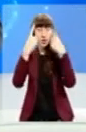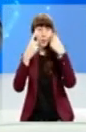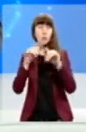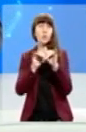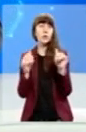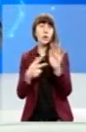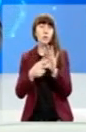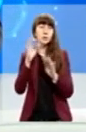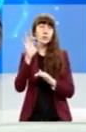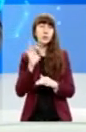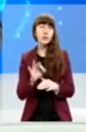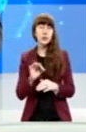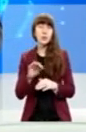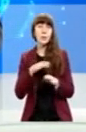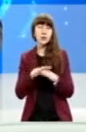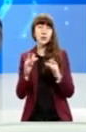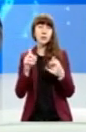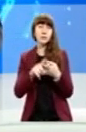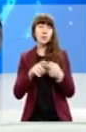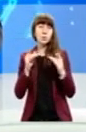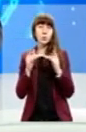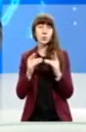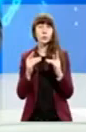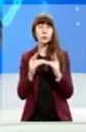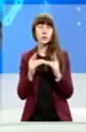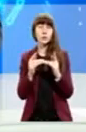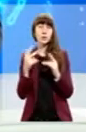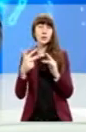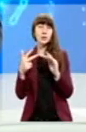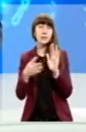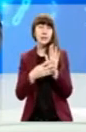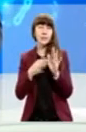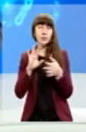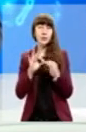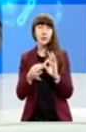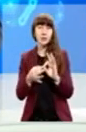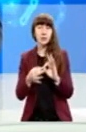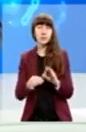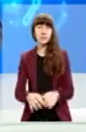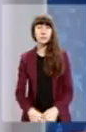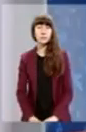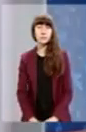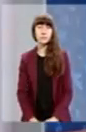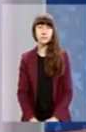более чем на 8%. Загруженность инфекционных коек составляет 39%. Подробности.